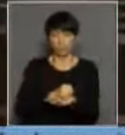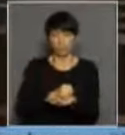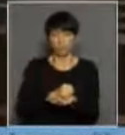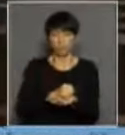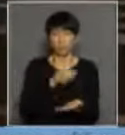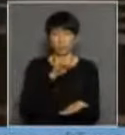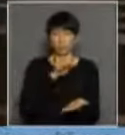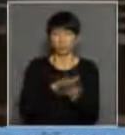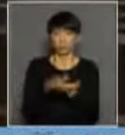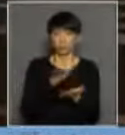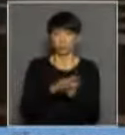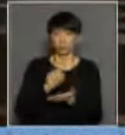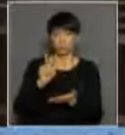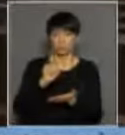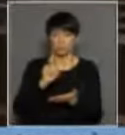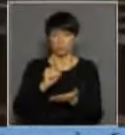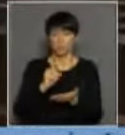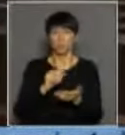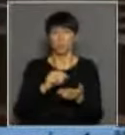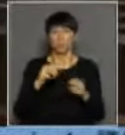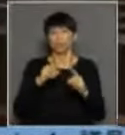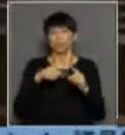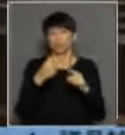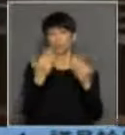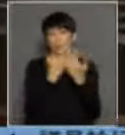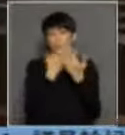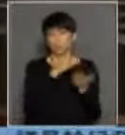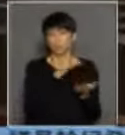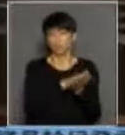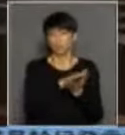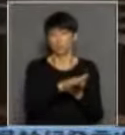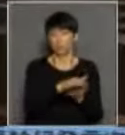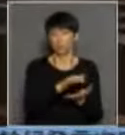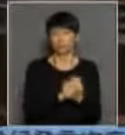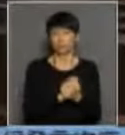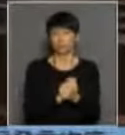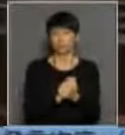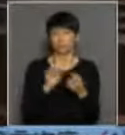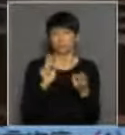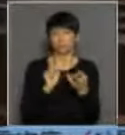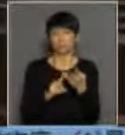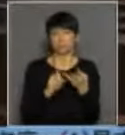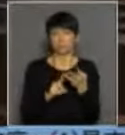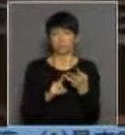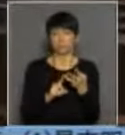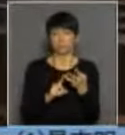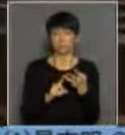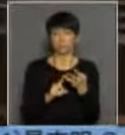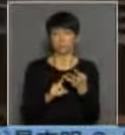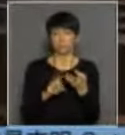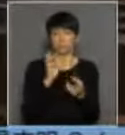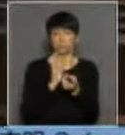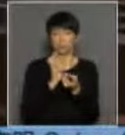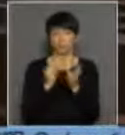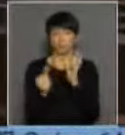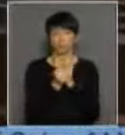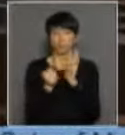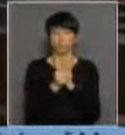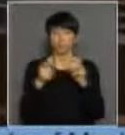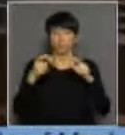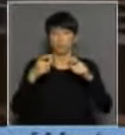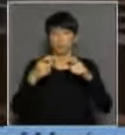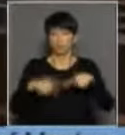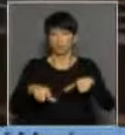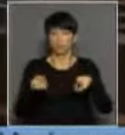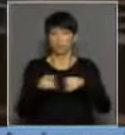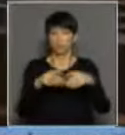消某啲機構嘅牌。三。是不是應該用啲資源去幫助啲失業嘅員工，特別